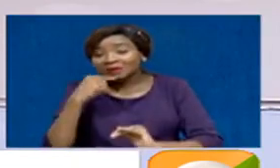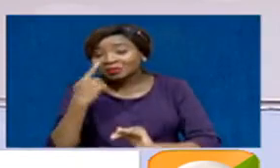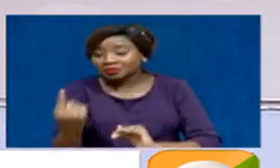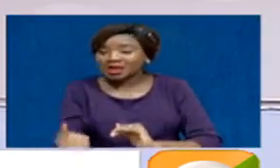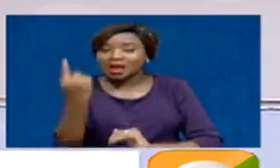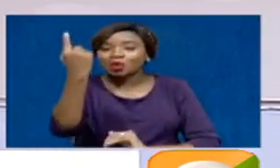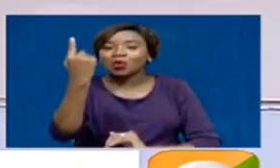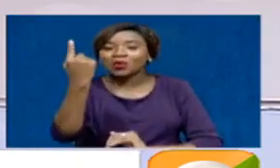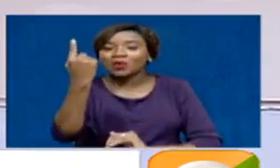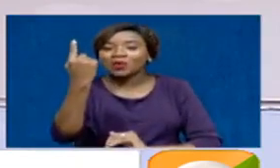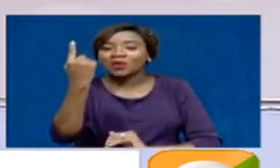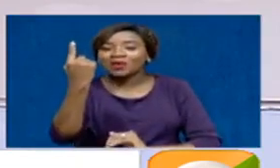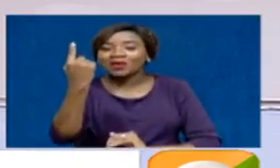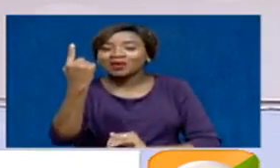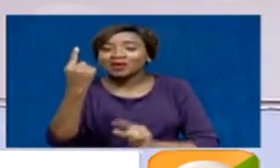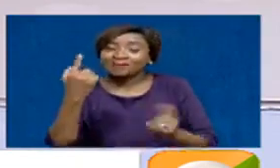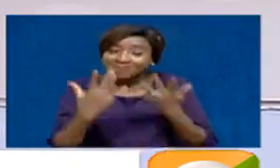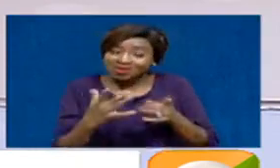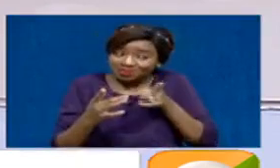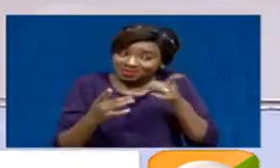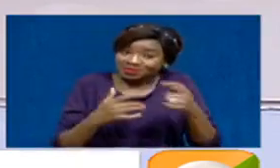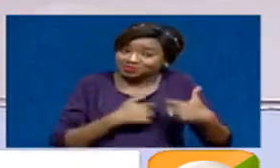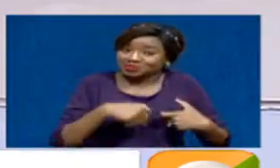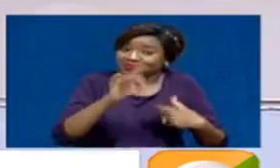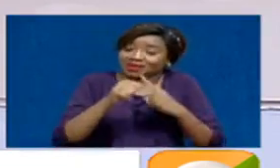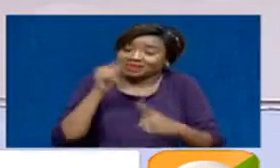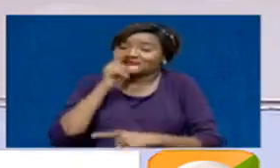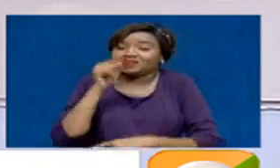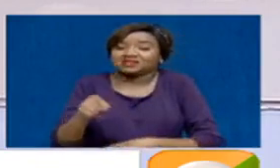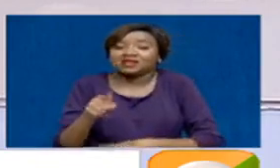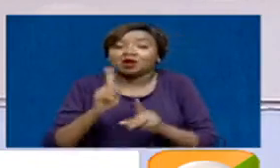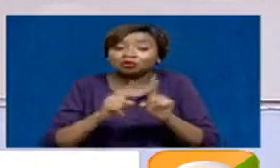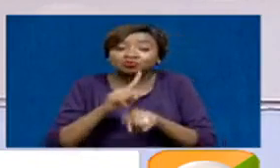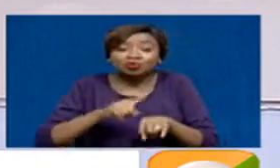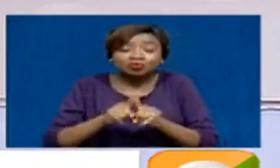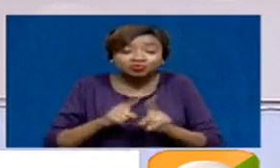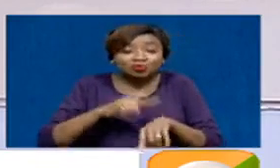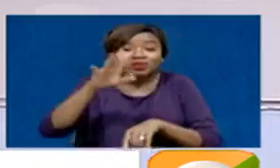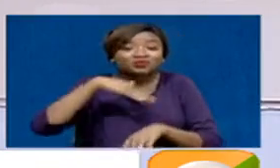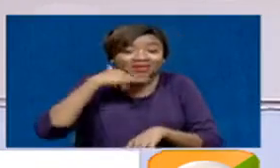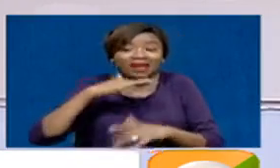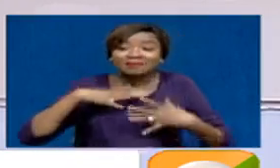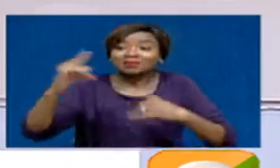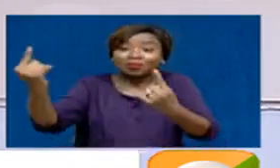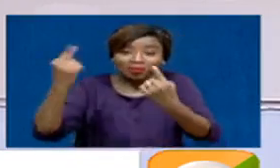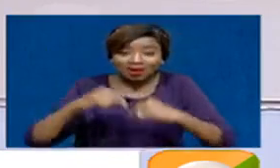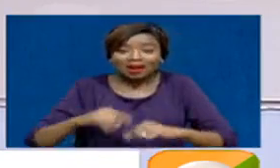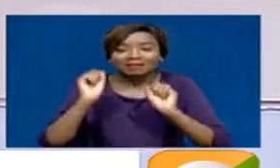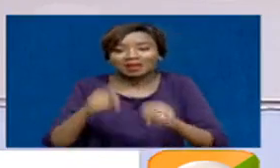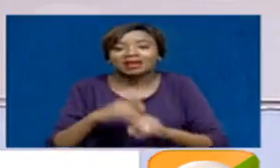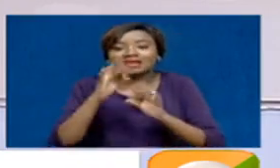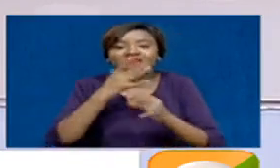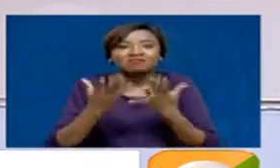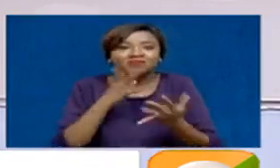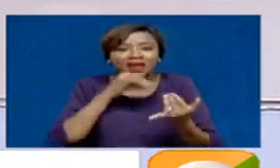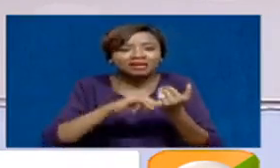kiwatenganishe ndiye aliyesababisha kifo chako. Na ukifa tu watatokea waombolezaji kuja kukufariji. Ikiwa aliyekufa